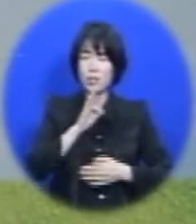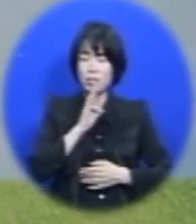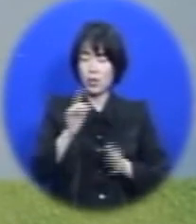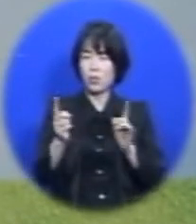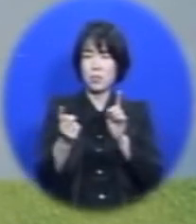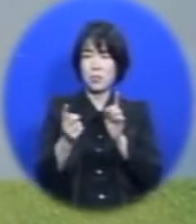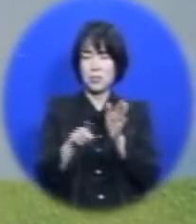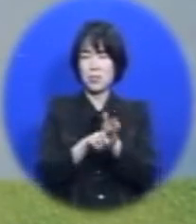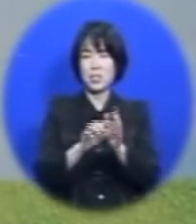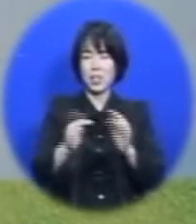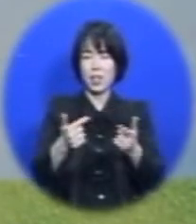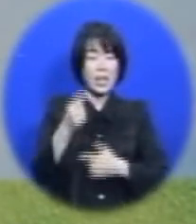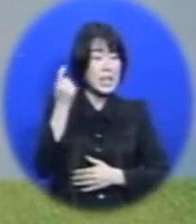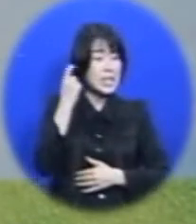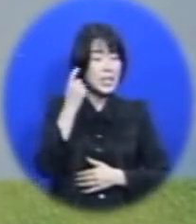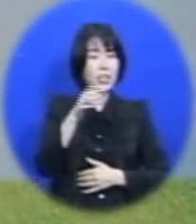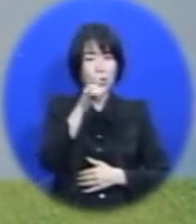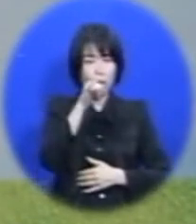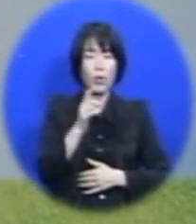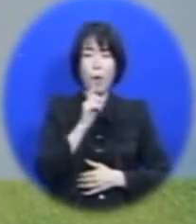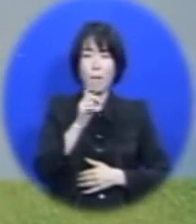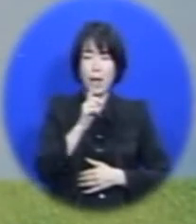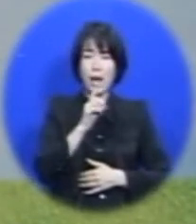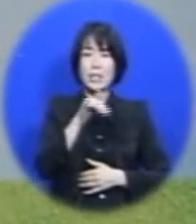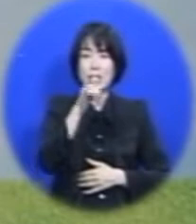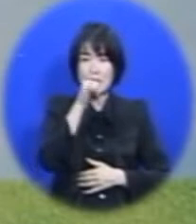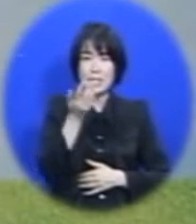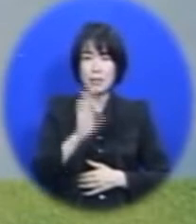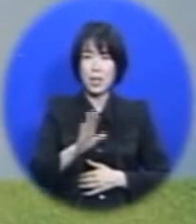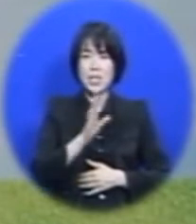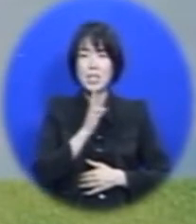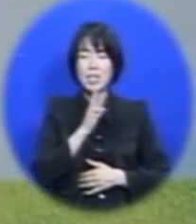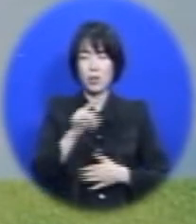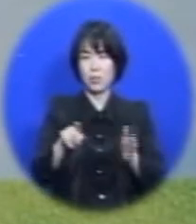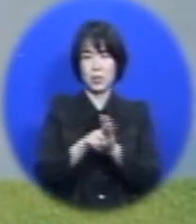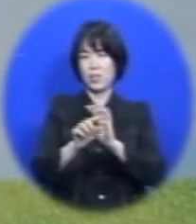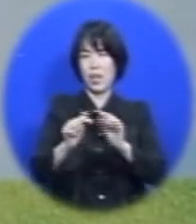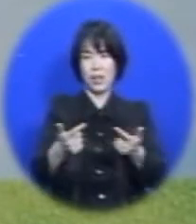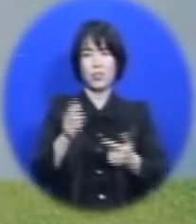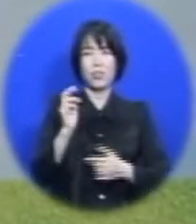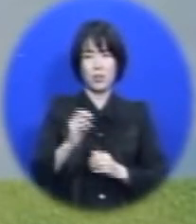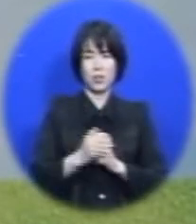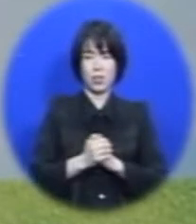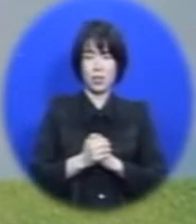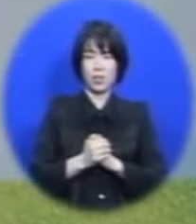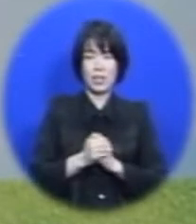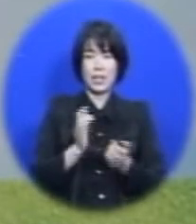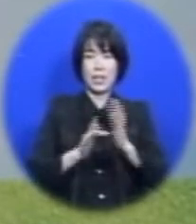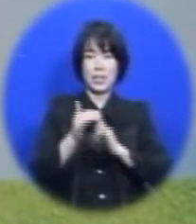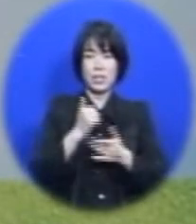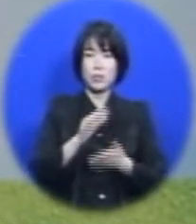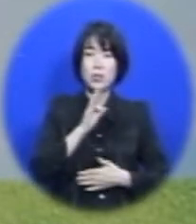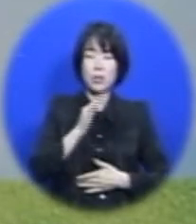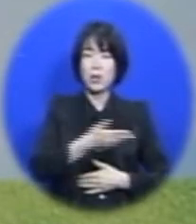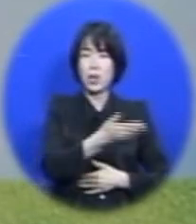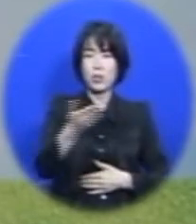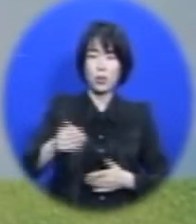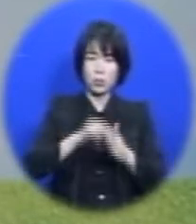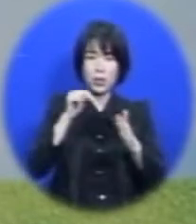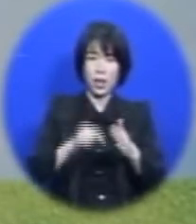거예요. 듣기는 했고 입으로는 말하지만 실제로는 안 믿는 거예요. 예수님이 정말 여러분 안에